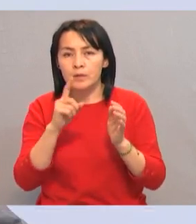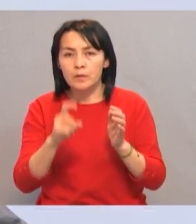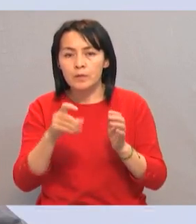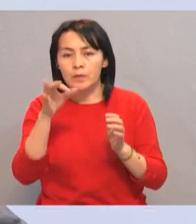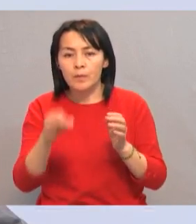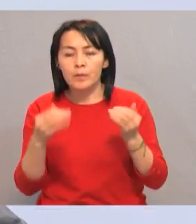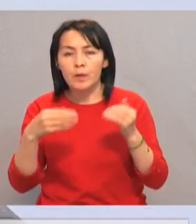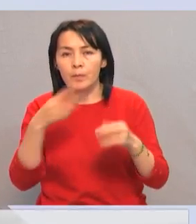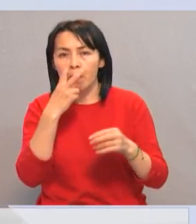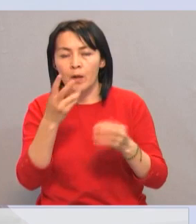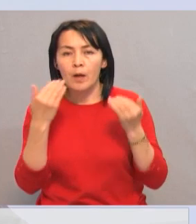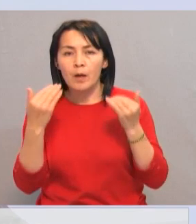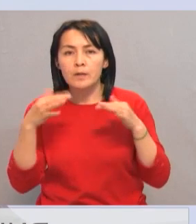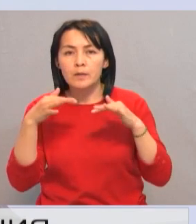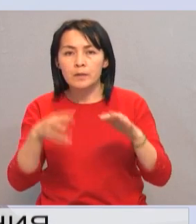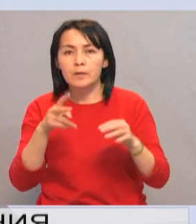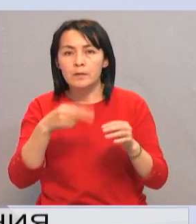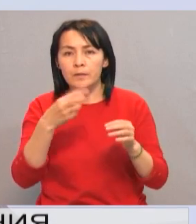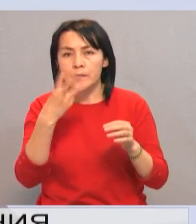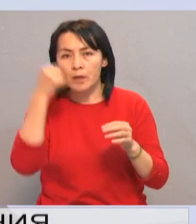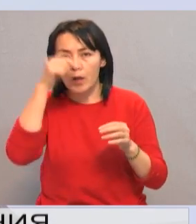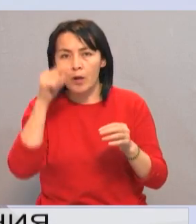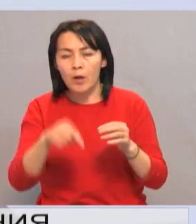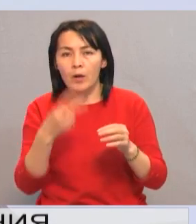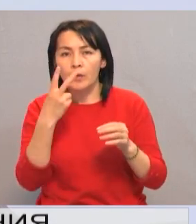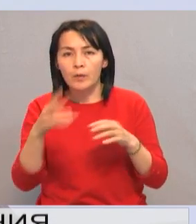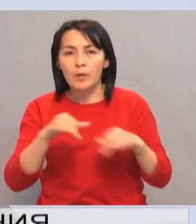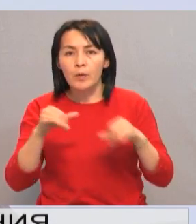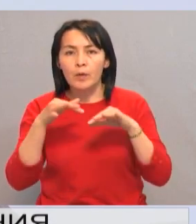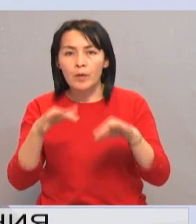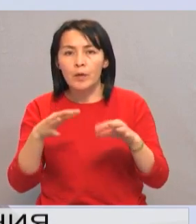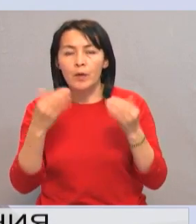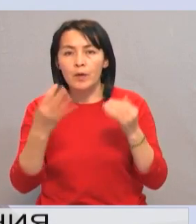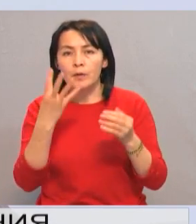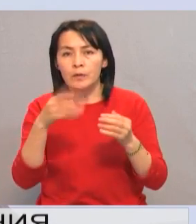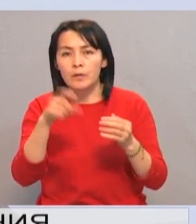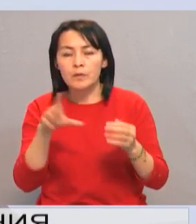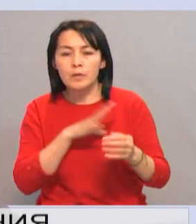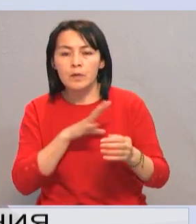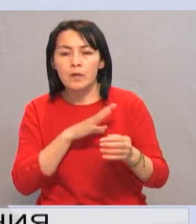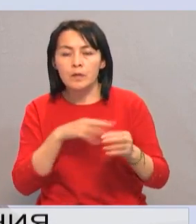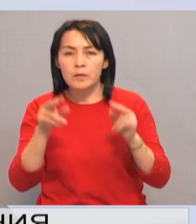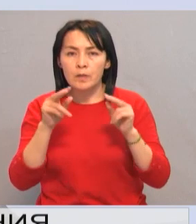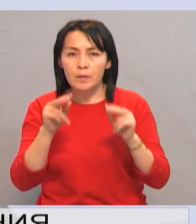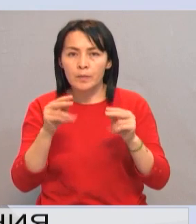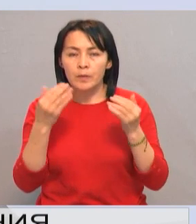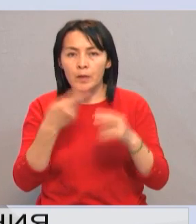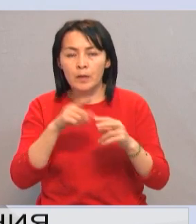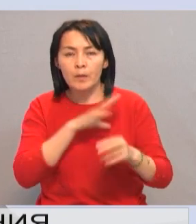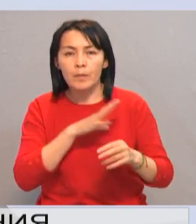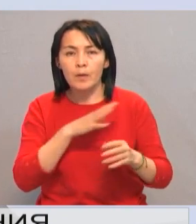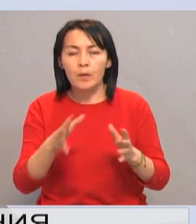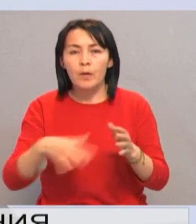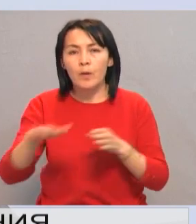96,96%. По рассмотренным делам за 2023 год по двум уголовным делам в отношении 4 лиц был вынесен оправдательный приговор. Это составляет